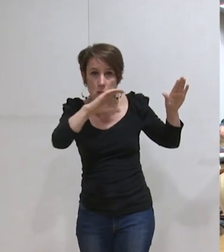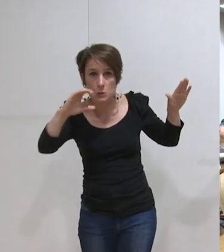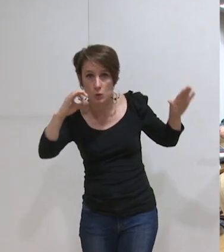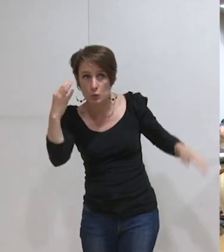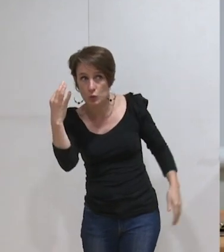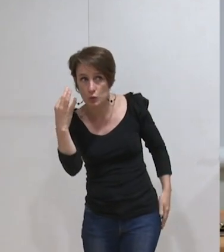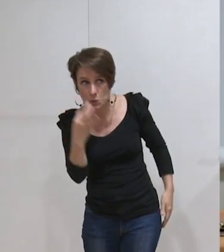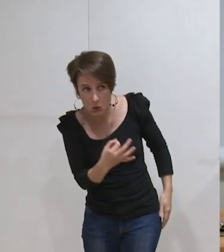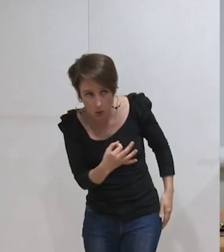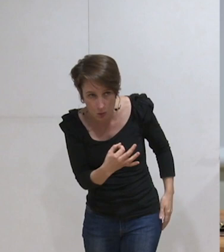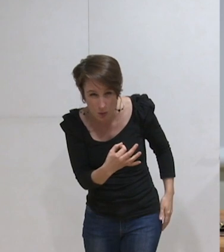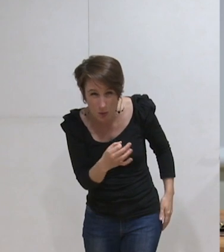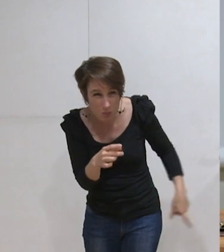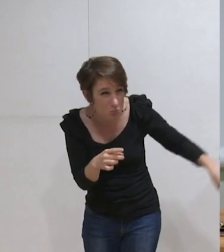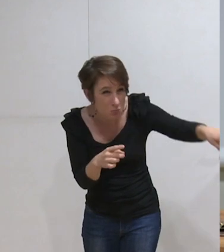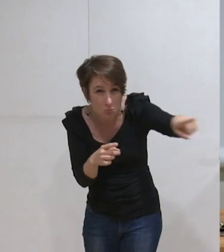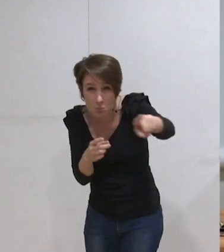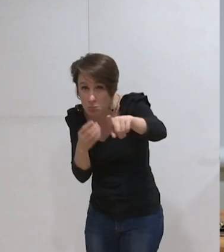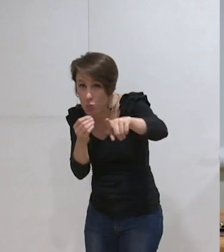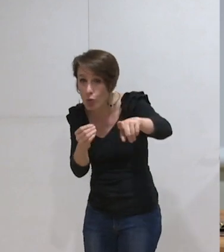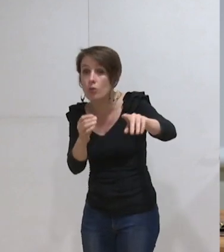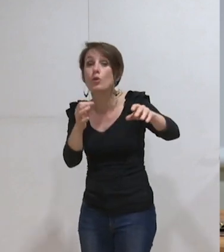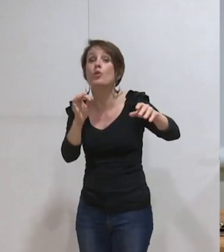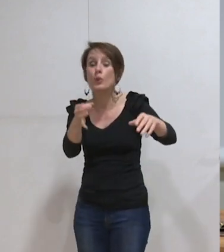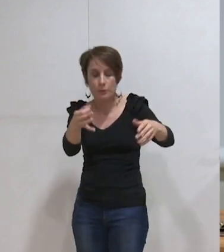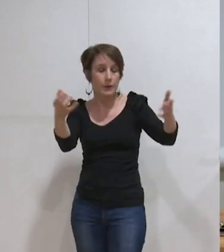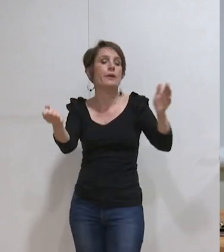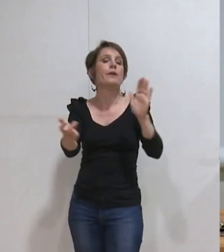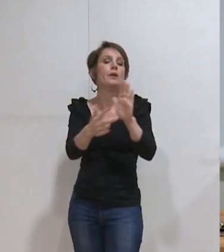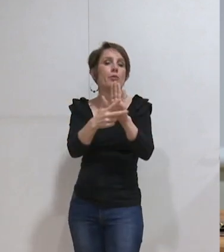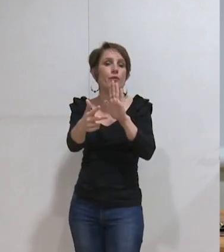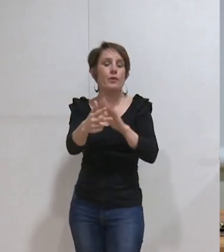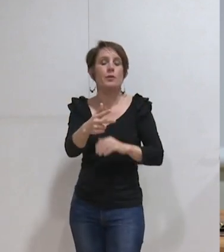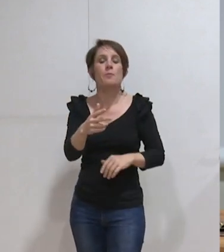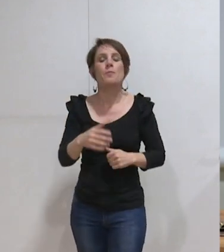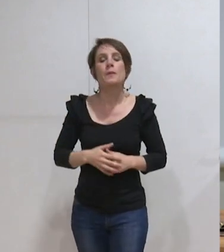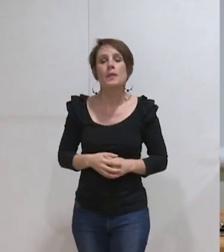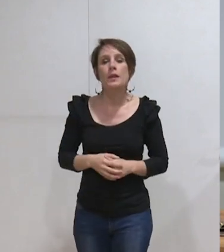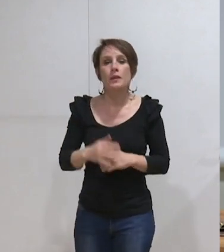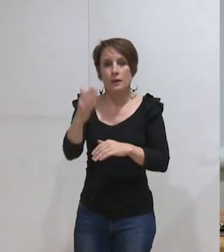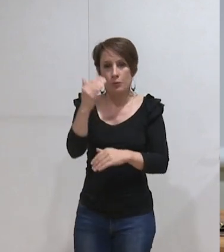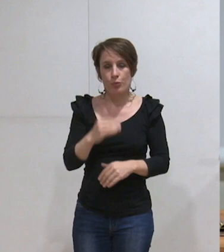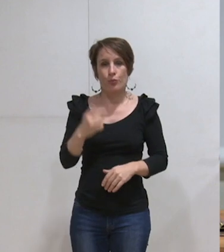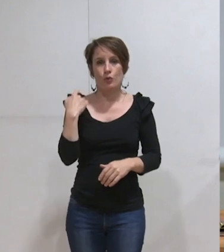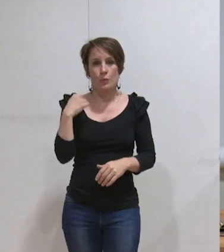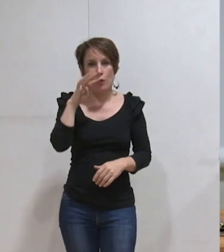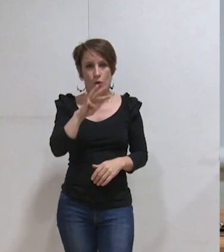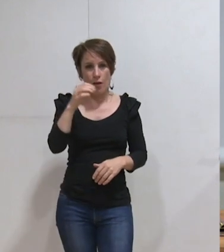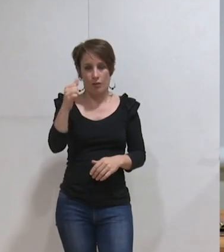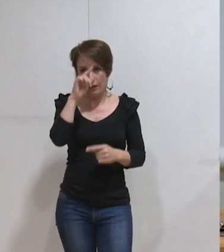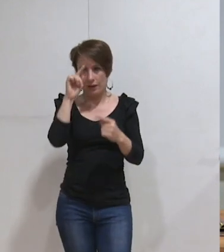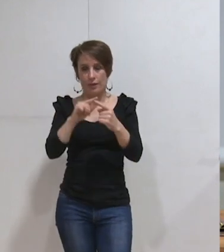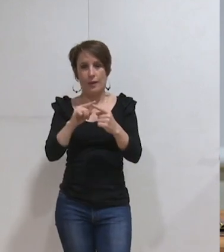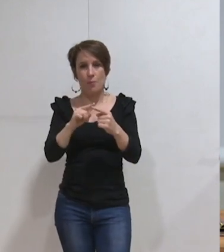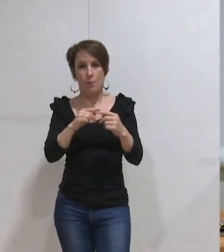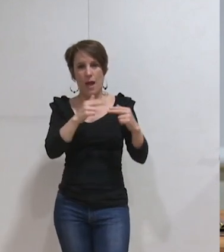unanimité là-bas aussi oui délibération 40 adopté à l'unanimité la 41 sur des avancement